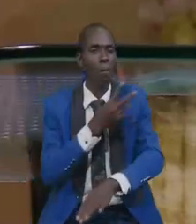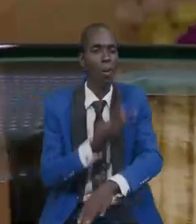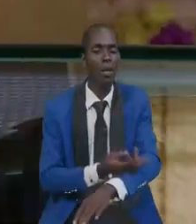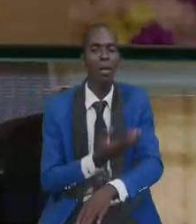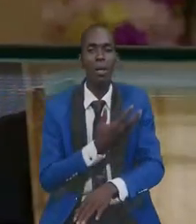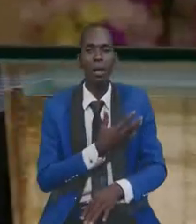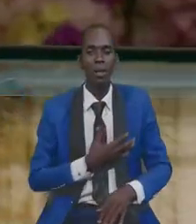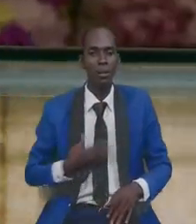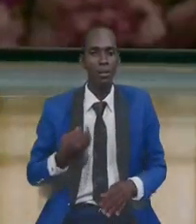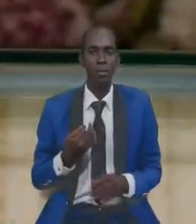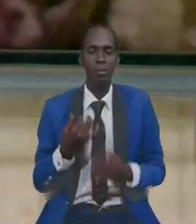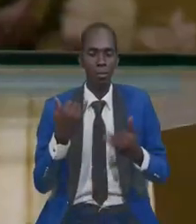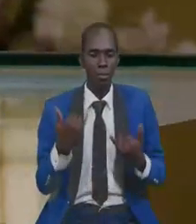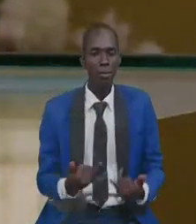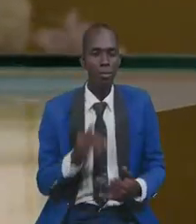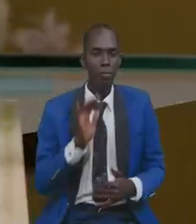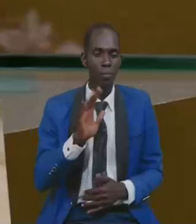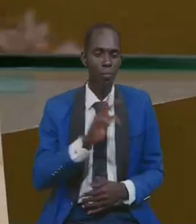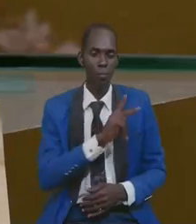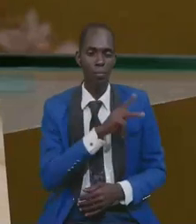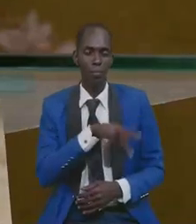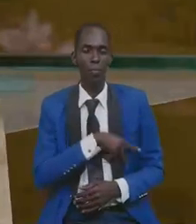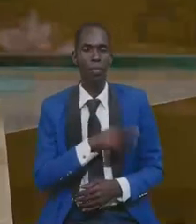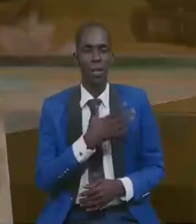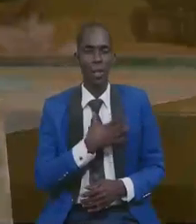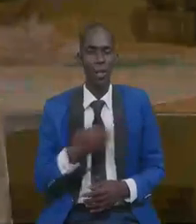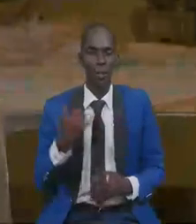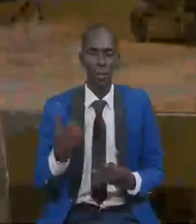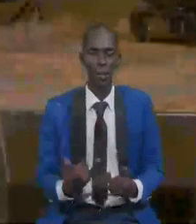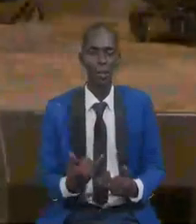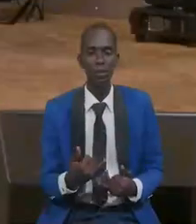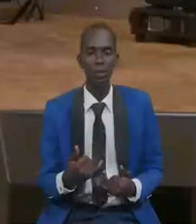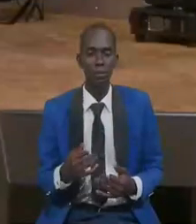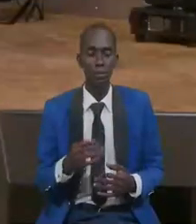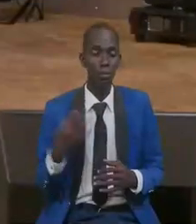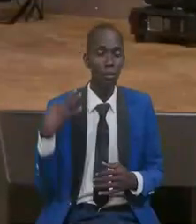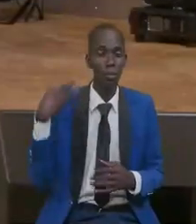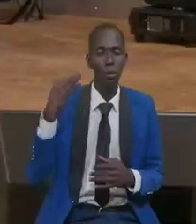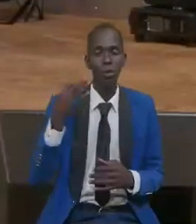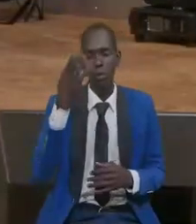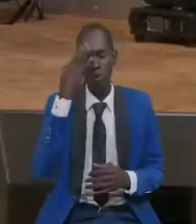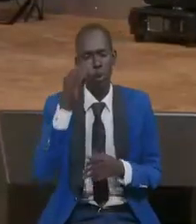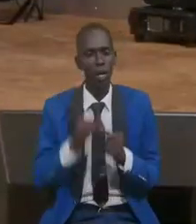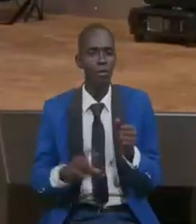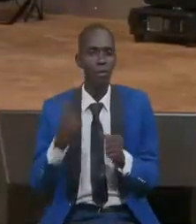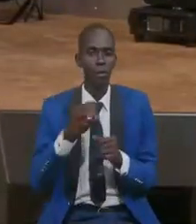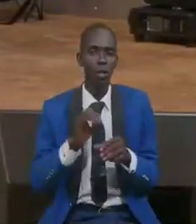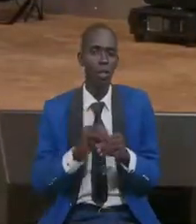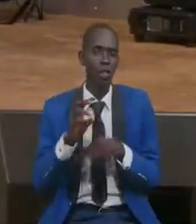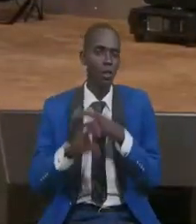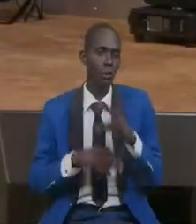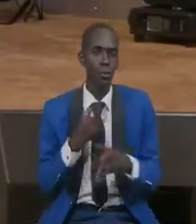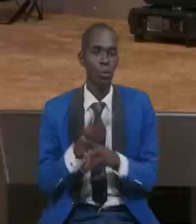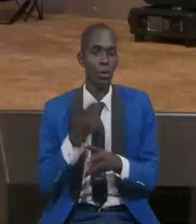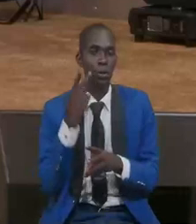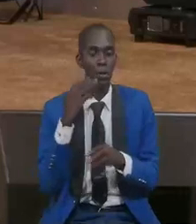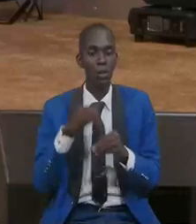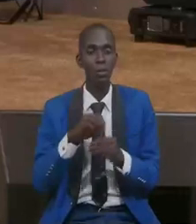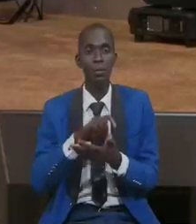sa personnalité et sa position étaient connues partout dans le monde entier. Le verset 11, il dit, cet